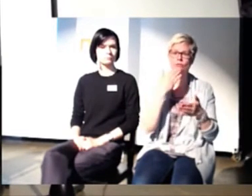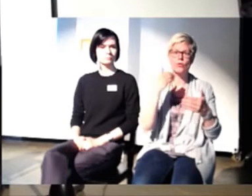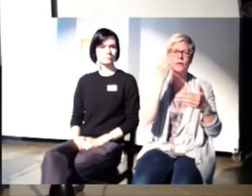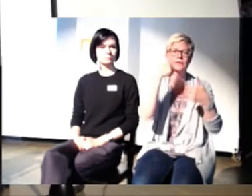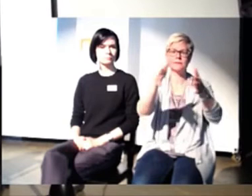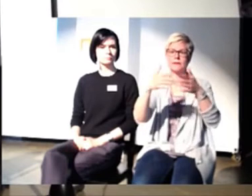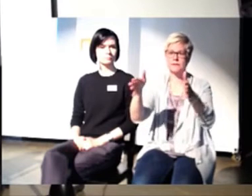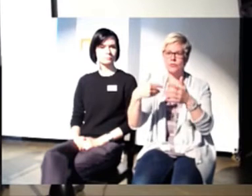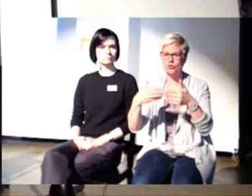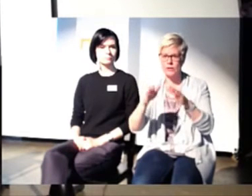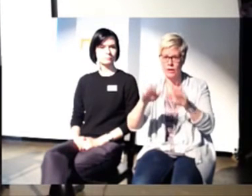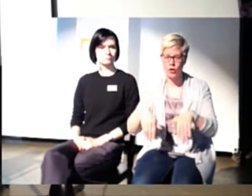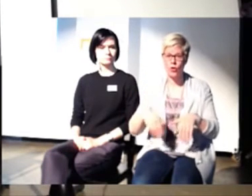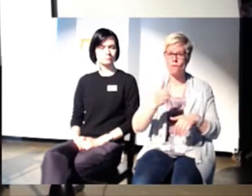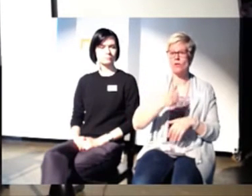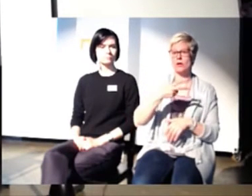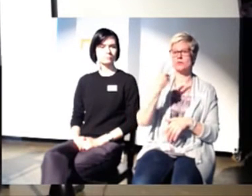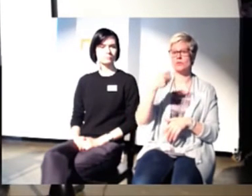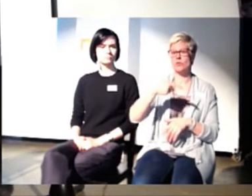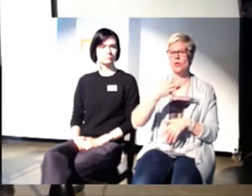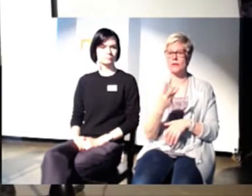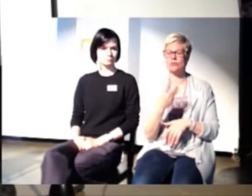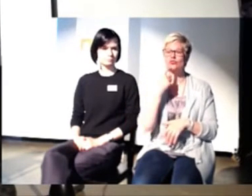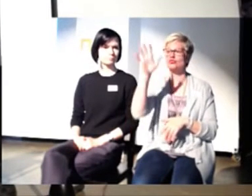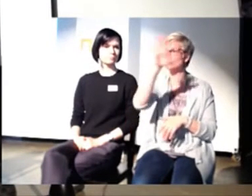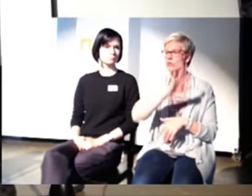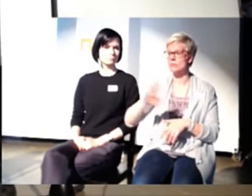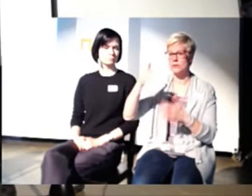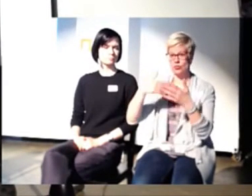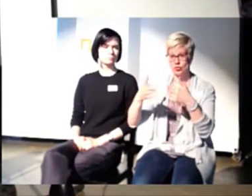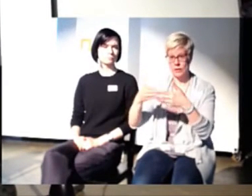niin vuonna 2013 Suomessa työskenteli